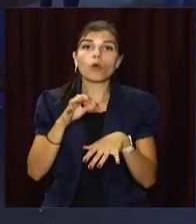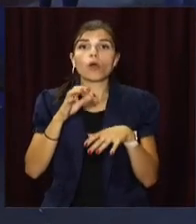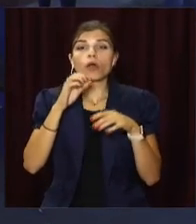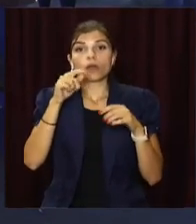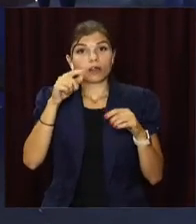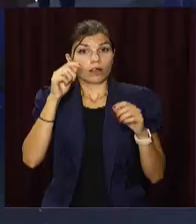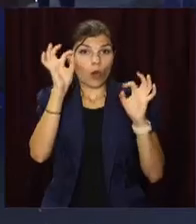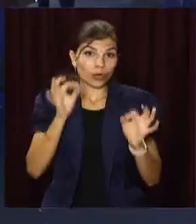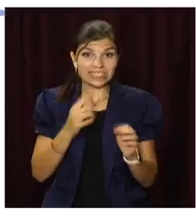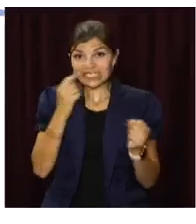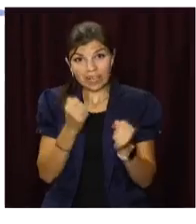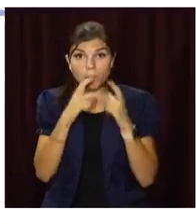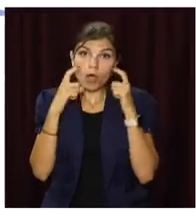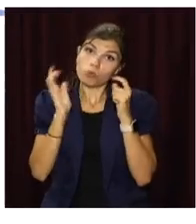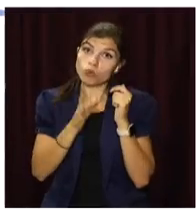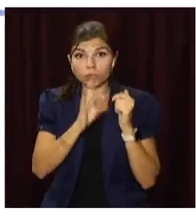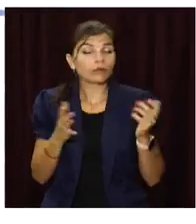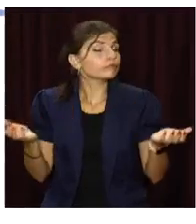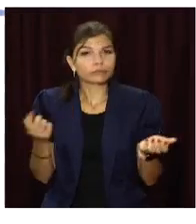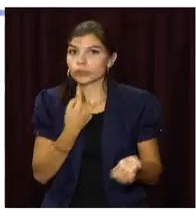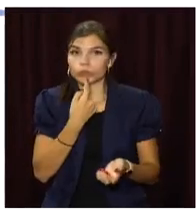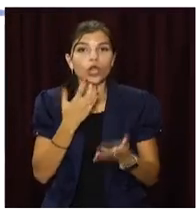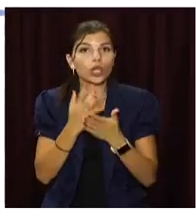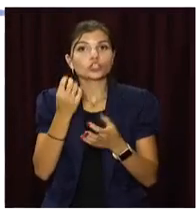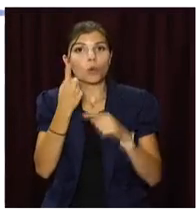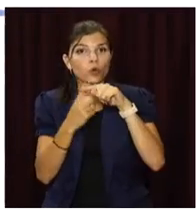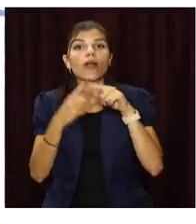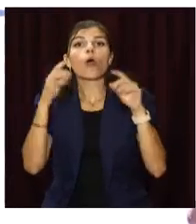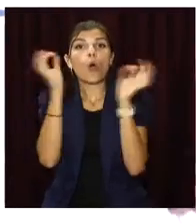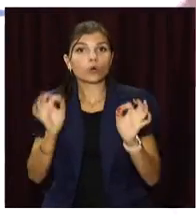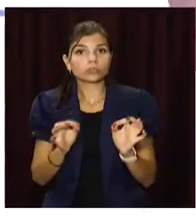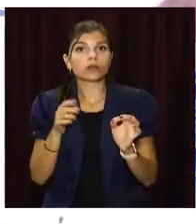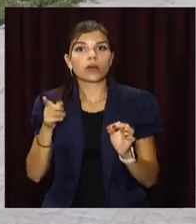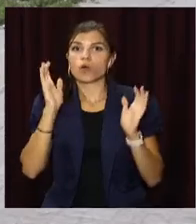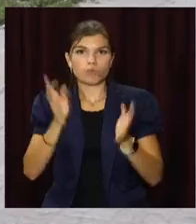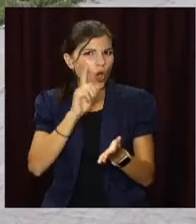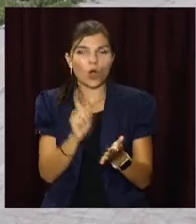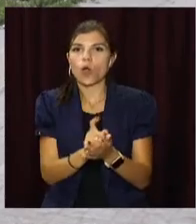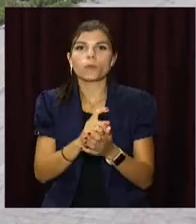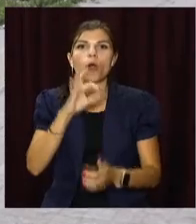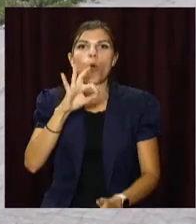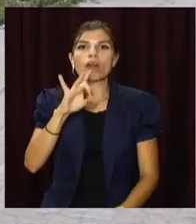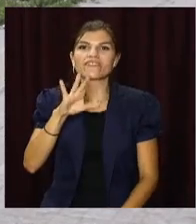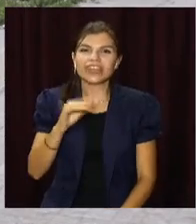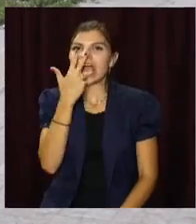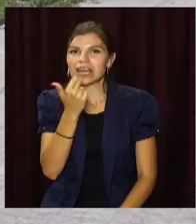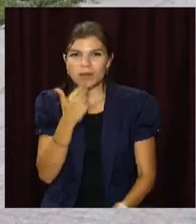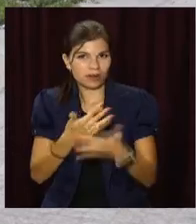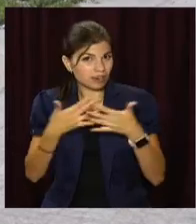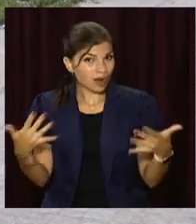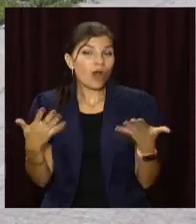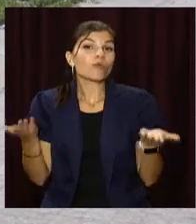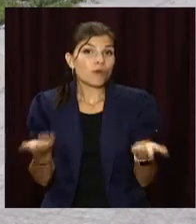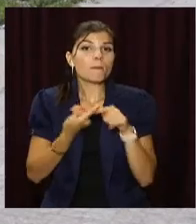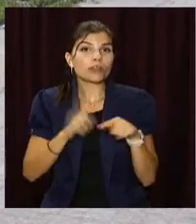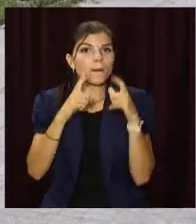і зиму в масках, Кузін відповів ствердно, каже, тут є ще один плюс. Восени країну не оминуть гострі респіраторні